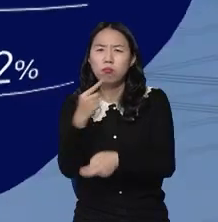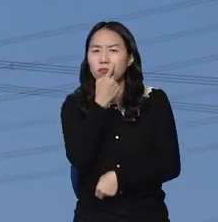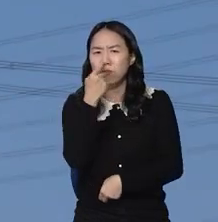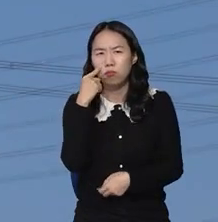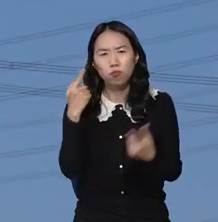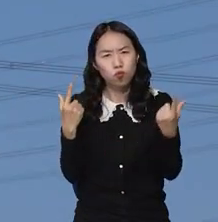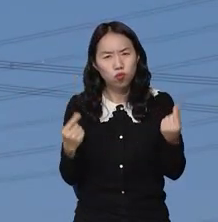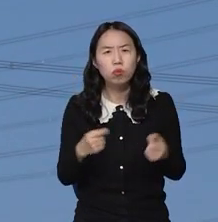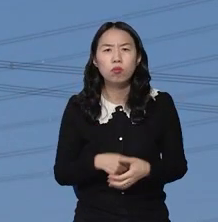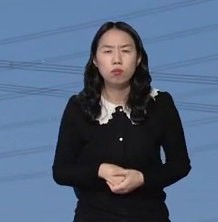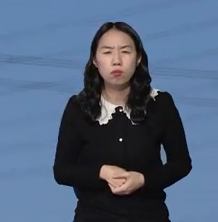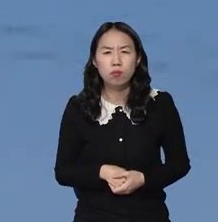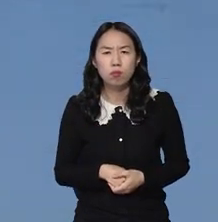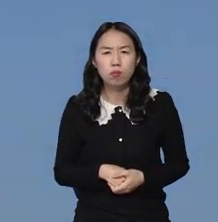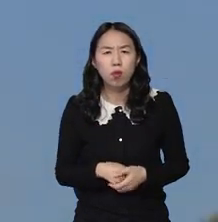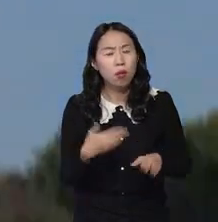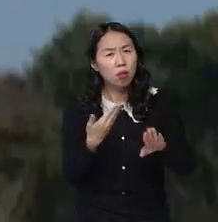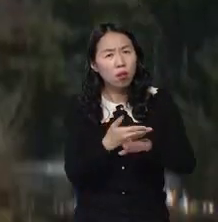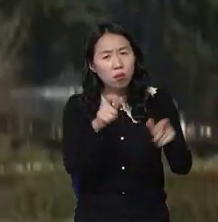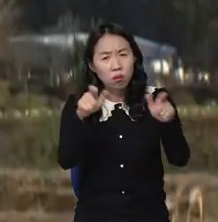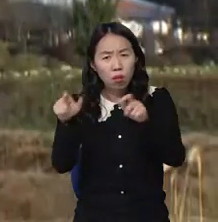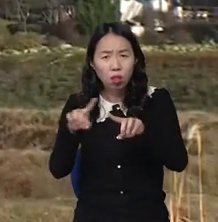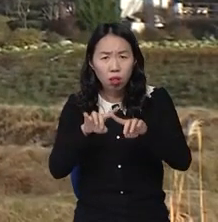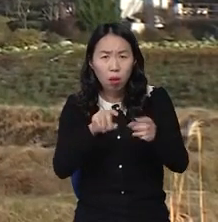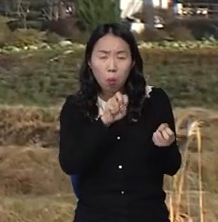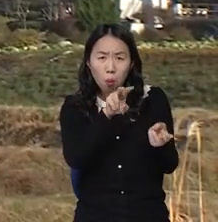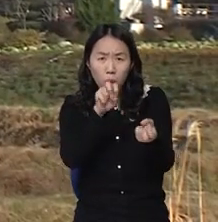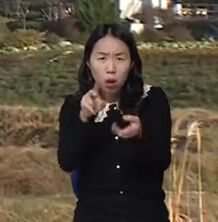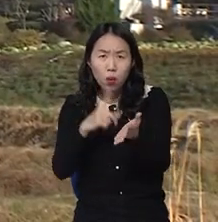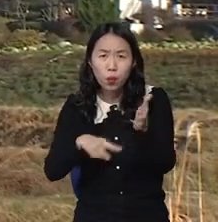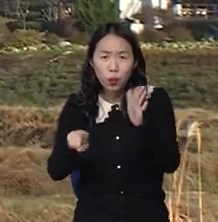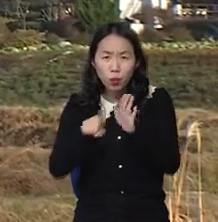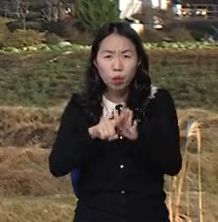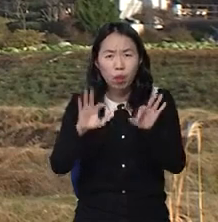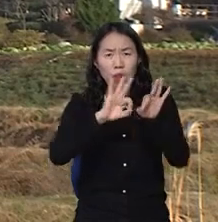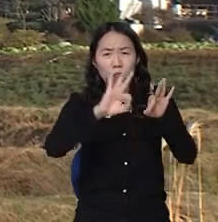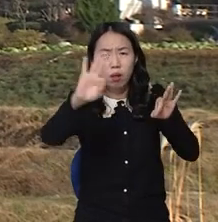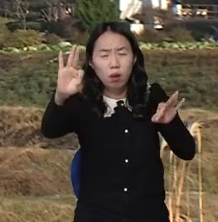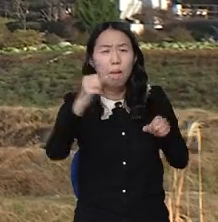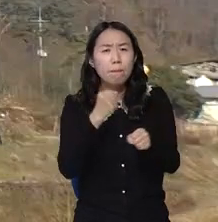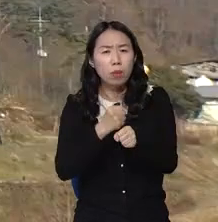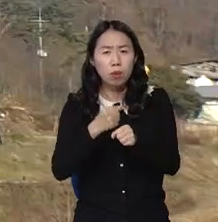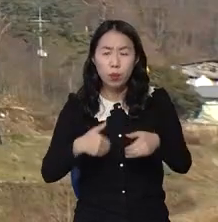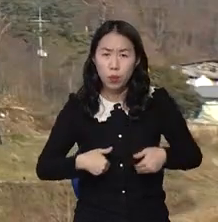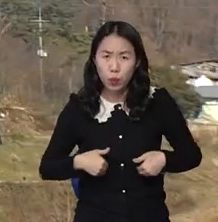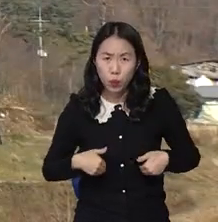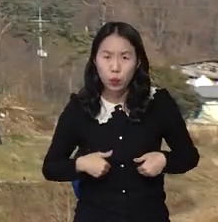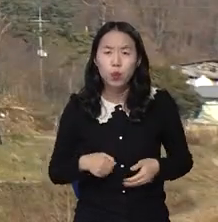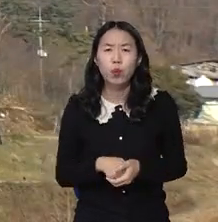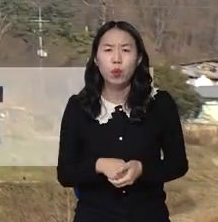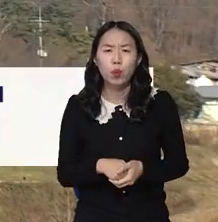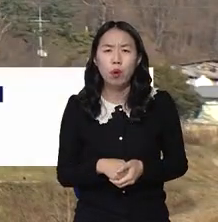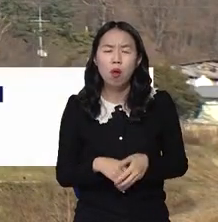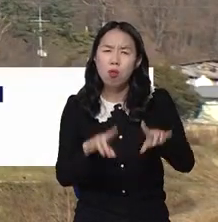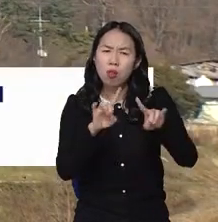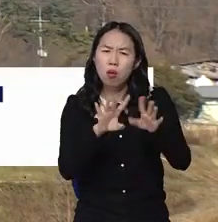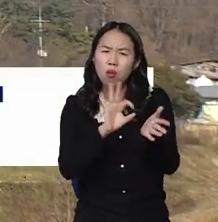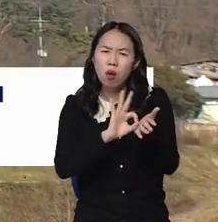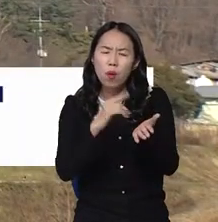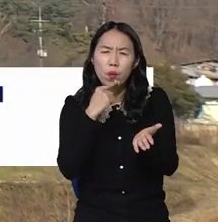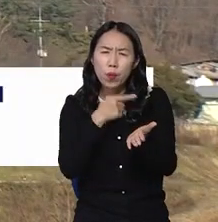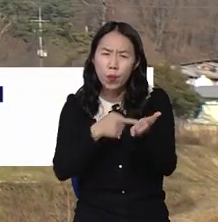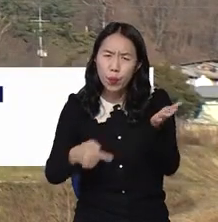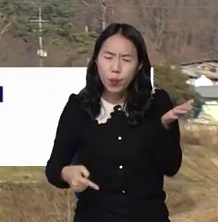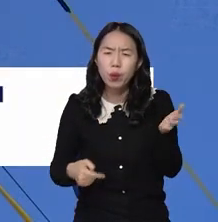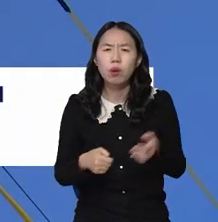겁니다. 다른 지역으로 전력을 보내기 위해서는 송배전 설비가 필요하고 이로 인한 전력 손실